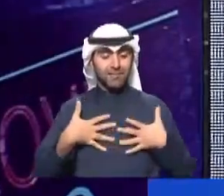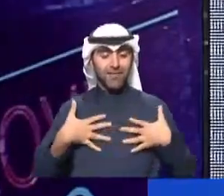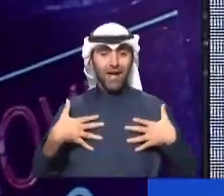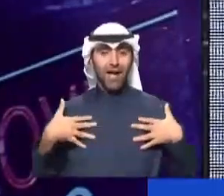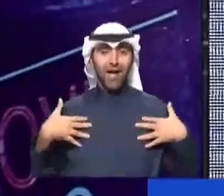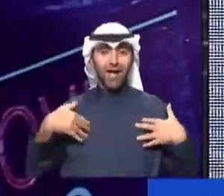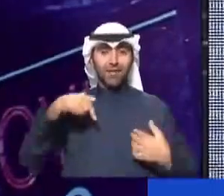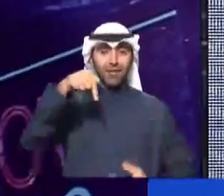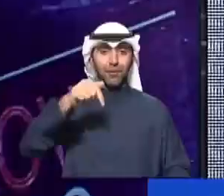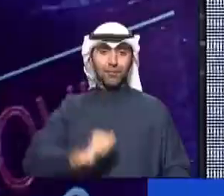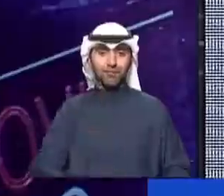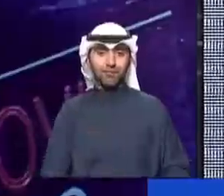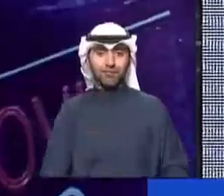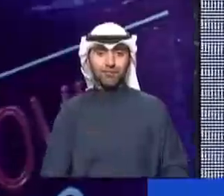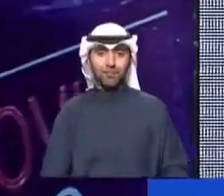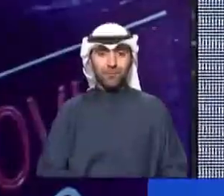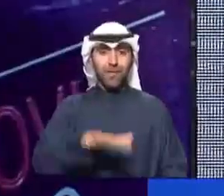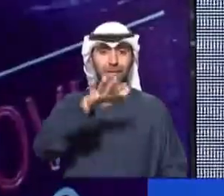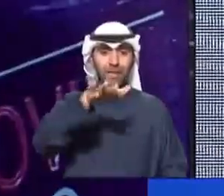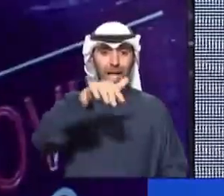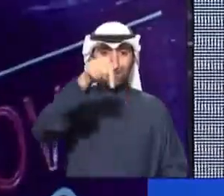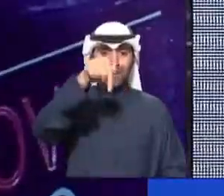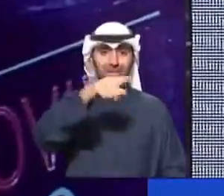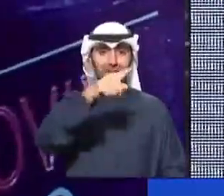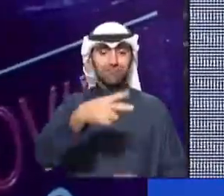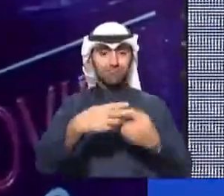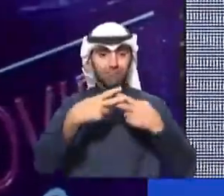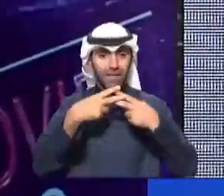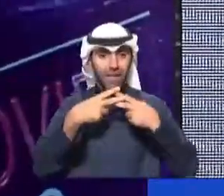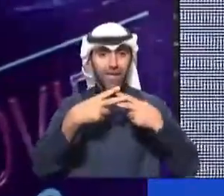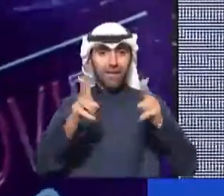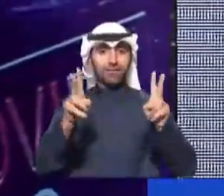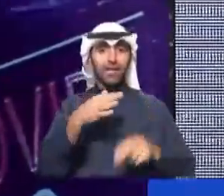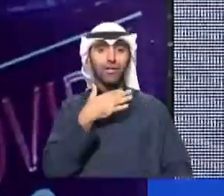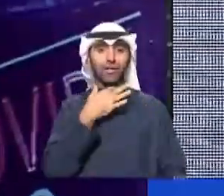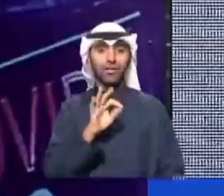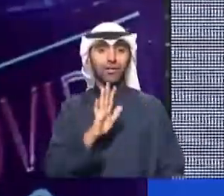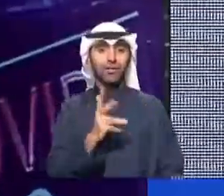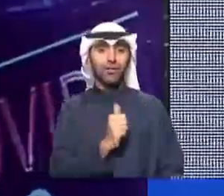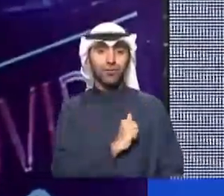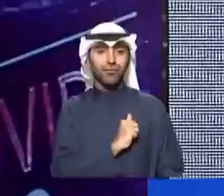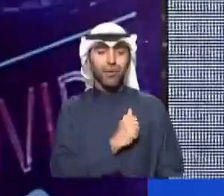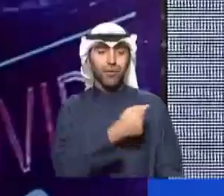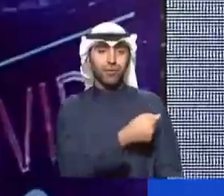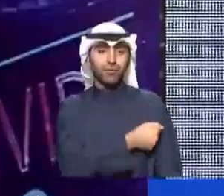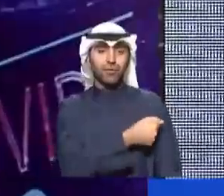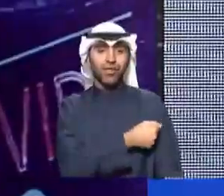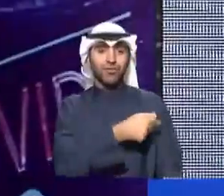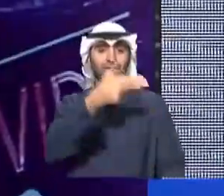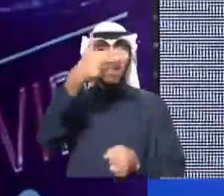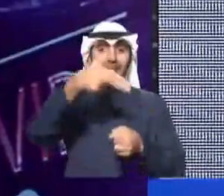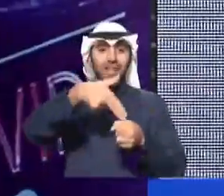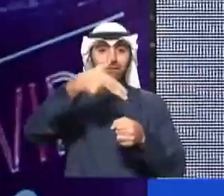يقدم خدمته لموظفي القطاع النفطي، طبعا بتوجيهات من وزارة الصحة ومؤسسة